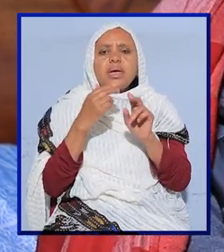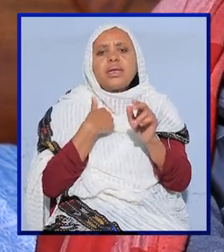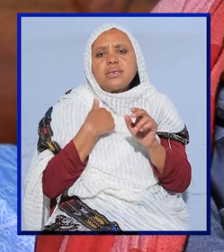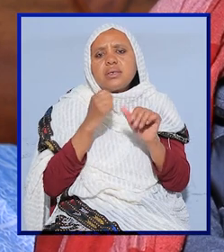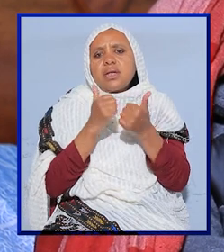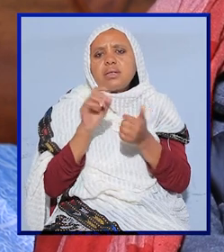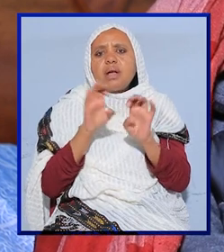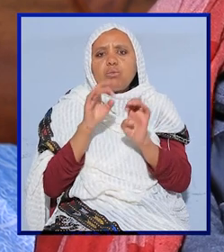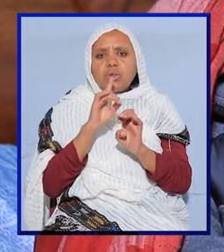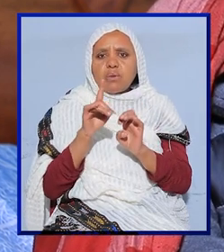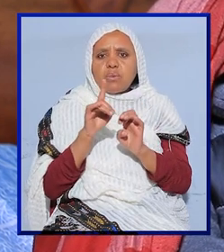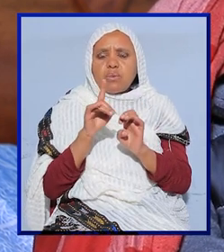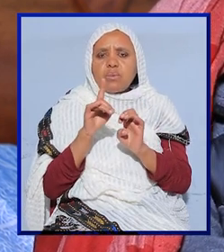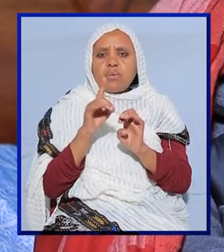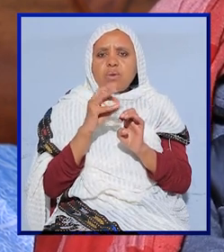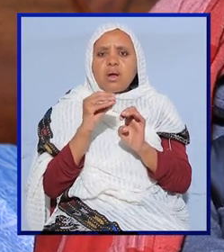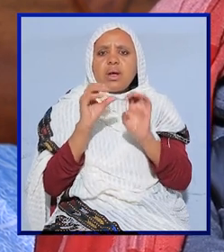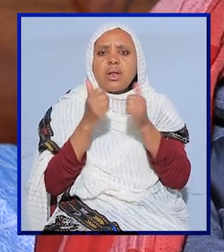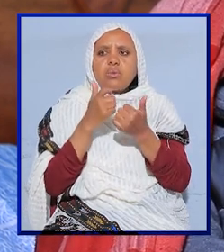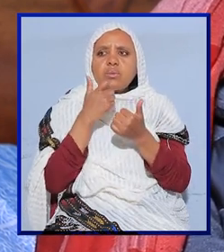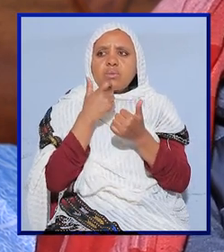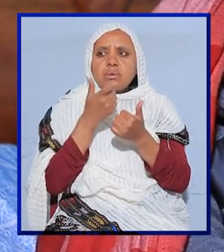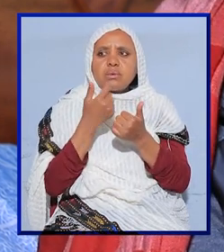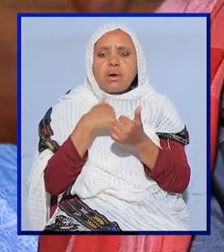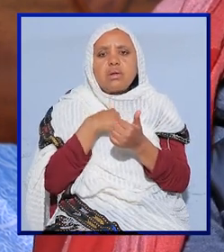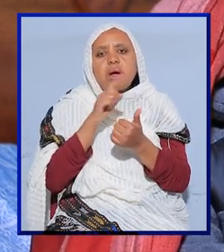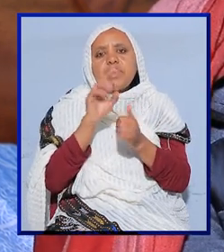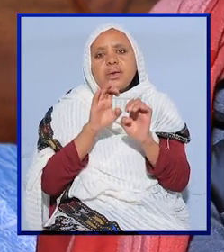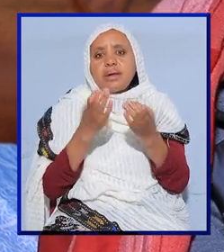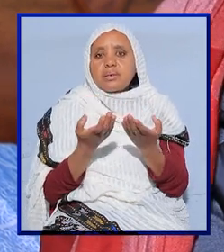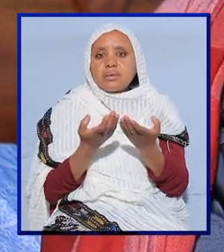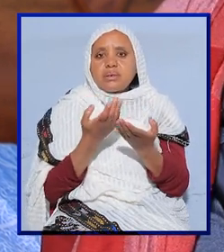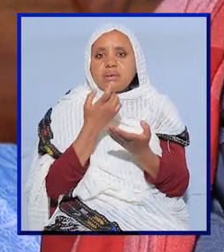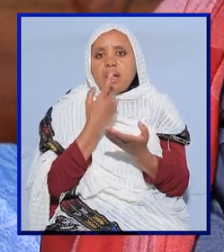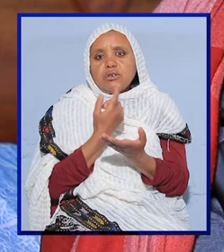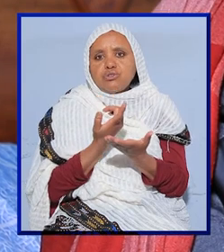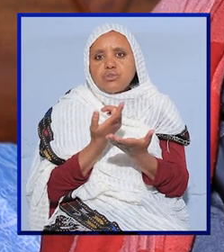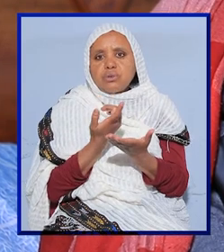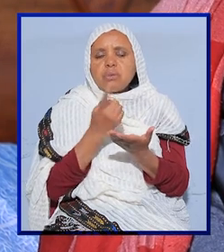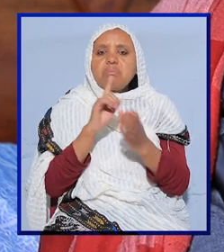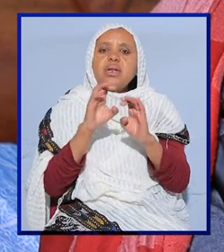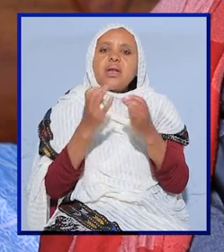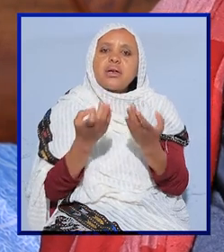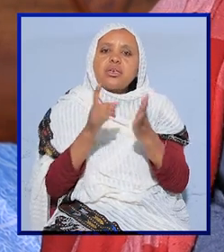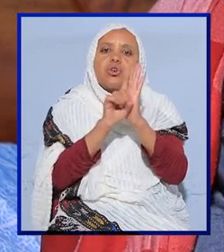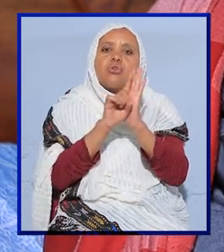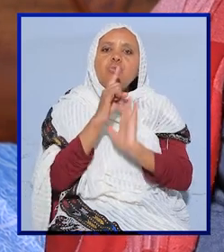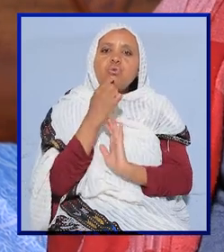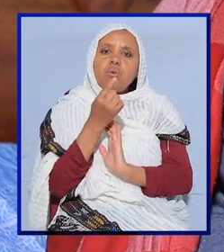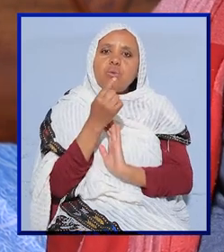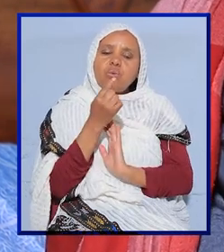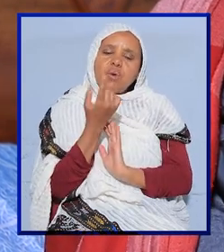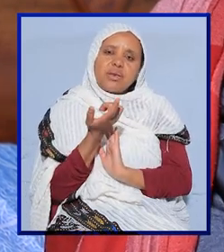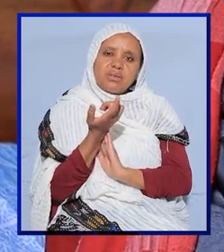ልታረጉኝ እና እንዴት ነው ይስል ጊዜ እኛ ምን እናድርግ አለች ምን እናድርግ ህጉ ነው